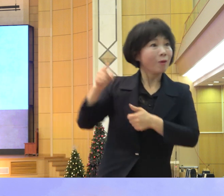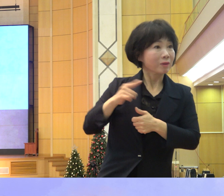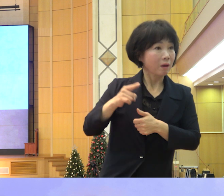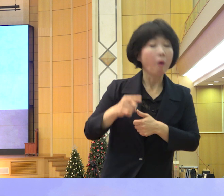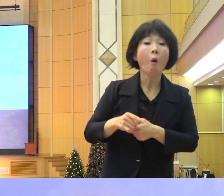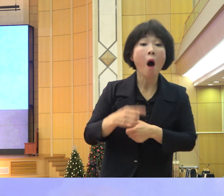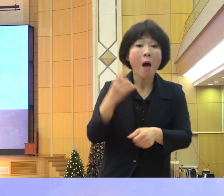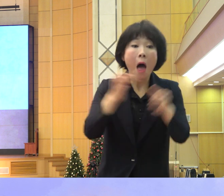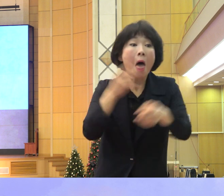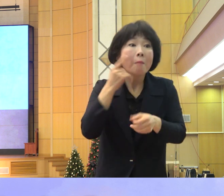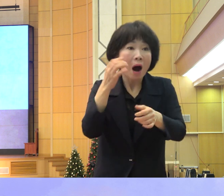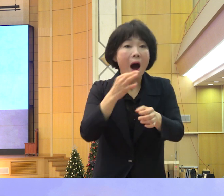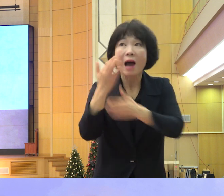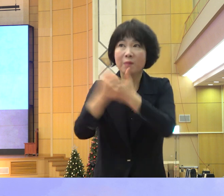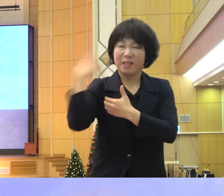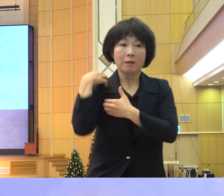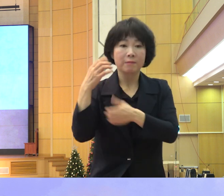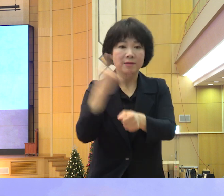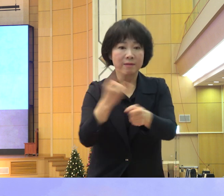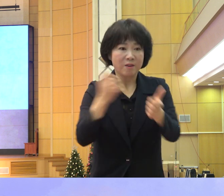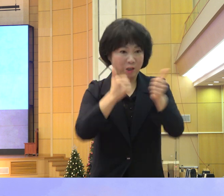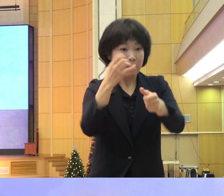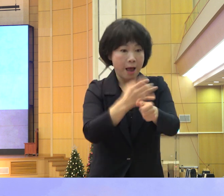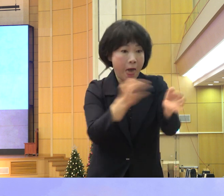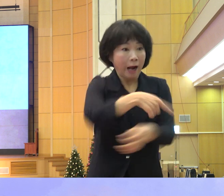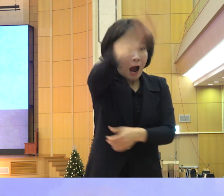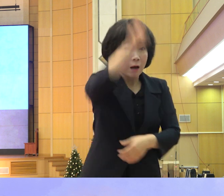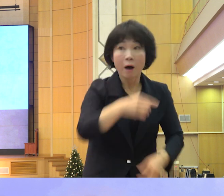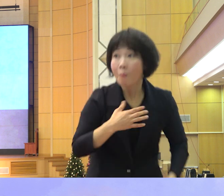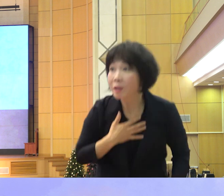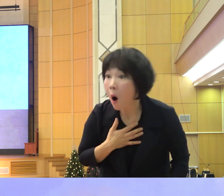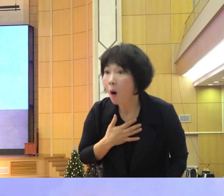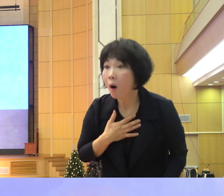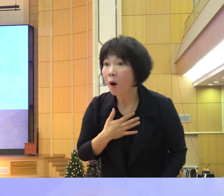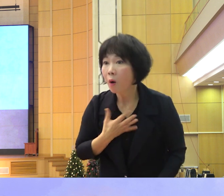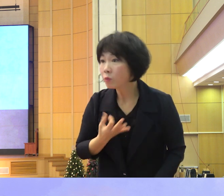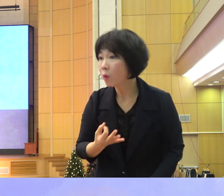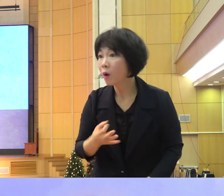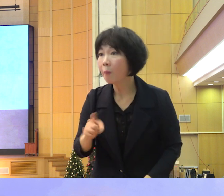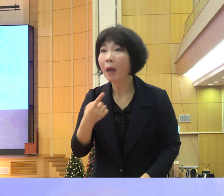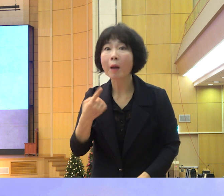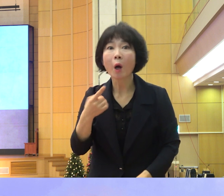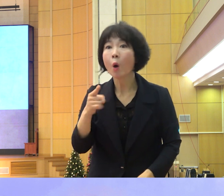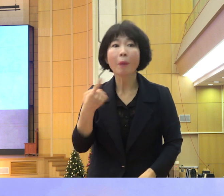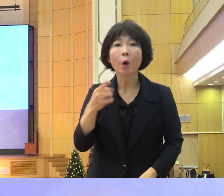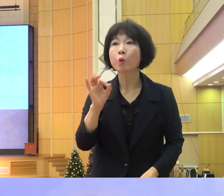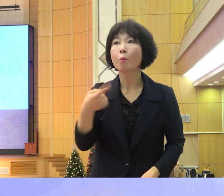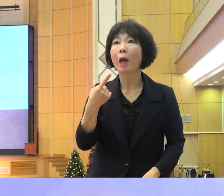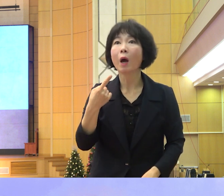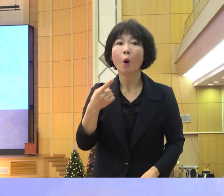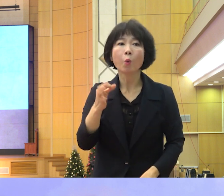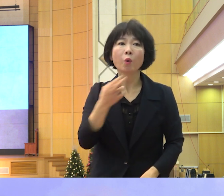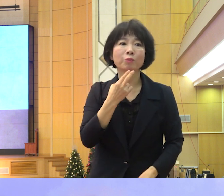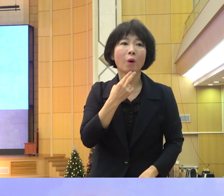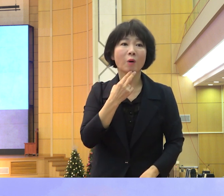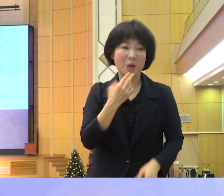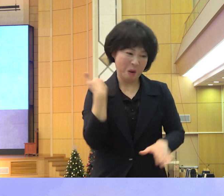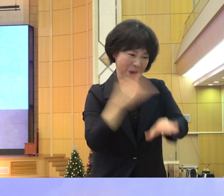하나님이 갖다 주셨으니까 하나님 책임질 거야. 해봐! 그래도 돈이 100만 원이 없잖아요. 그래서 그 월세를